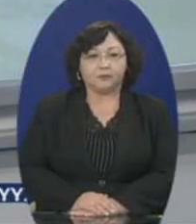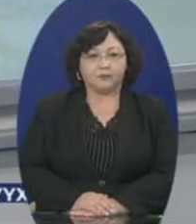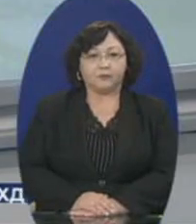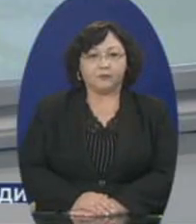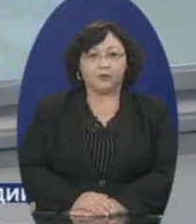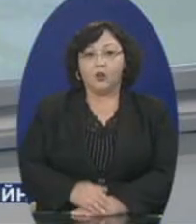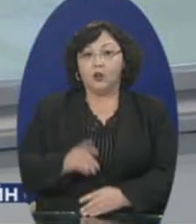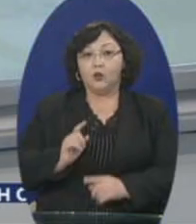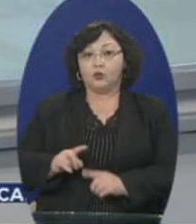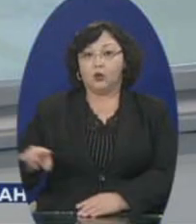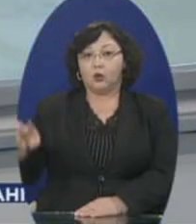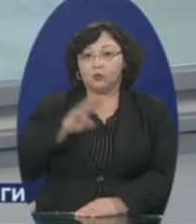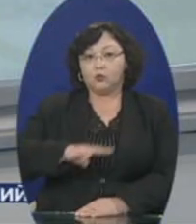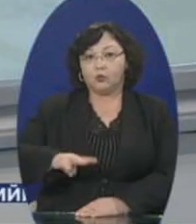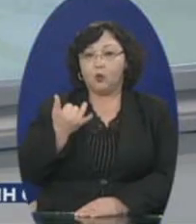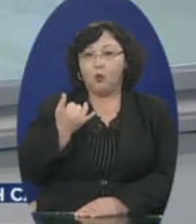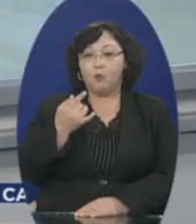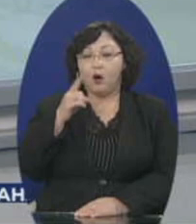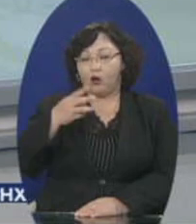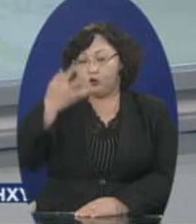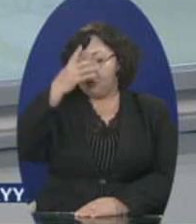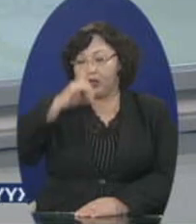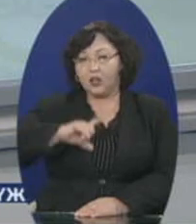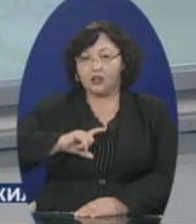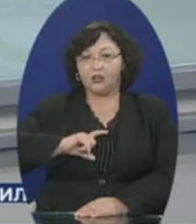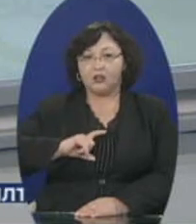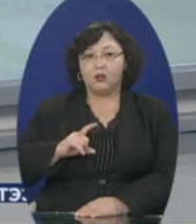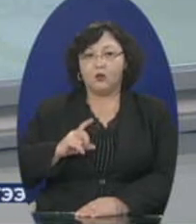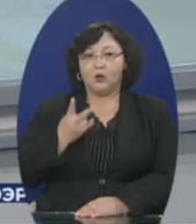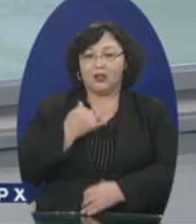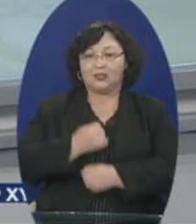Орон нутгийн нийслэлд төрийн албаны ижил төстэй байгууллагууд дахь цалингийн хэт ялгууртай байдлыг арилгаж,